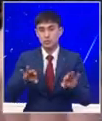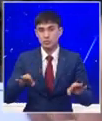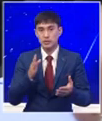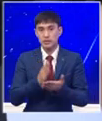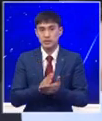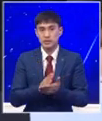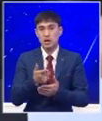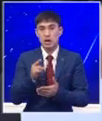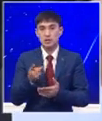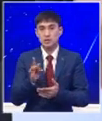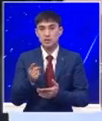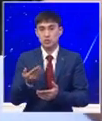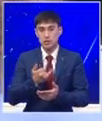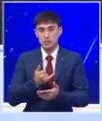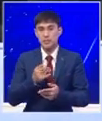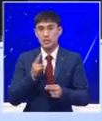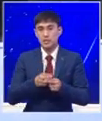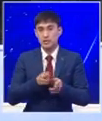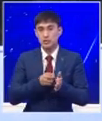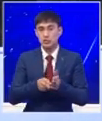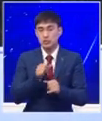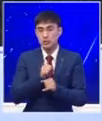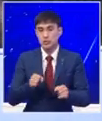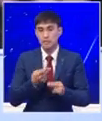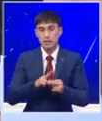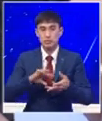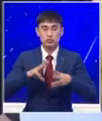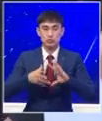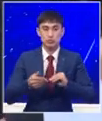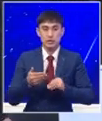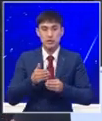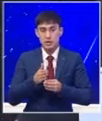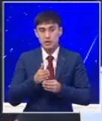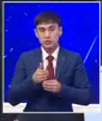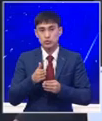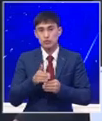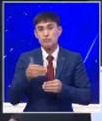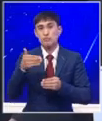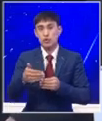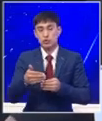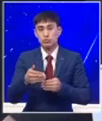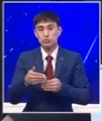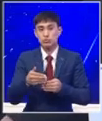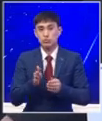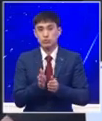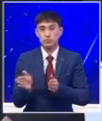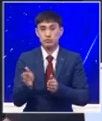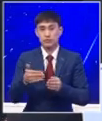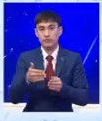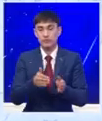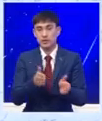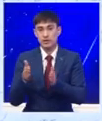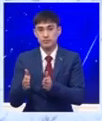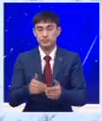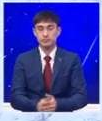газ тоже сильно нам, железная дорога не даст прижать его. Поэтому с учетом этого мы КМБ-ны чуть вперед, монастордан чуть вперед выдвигаем